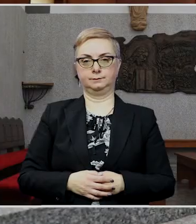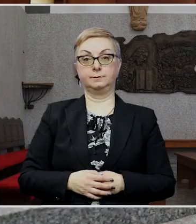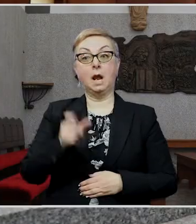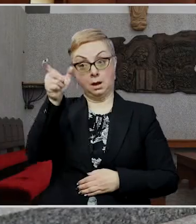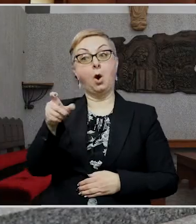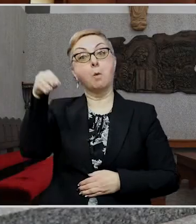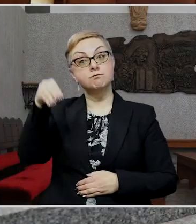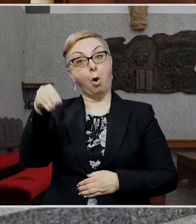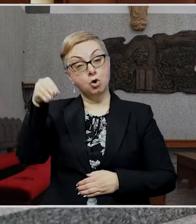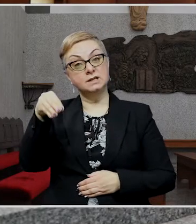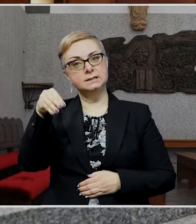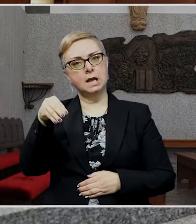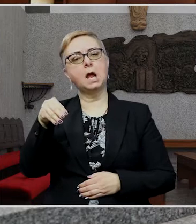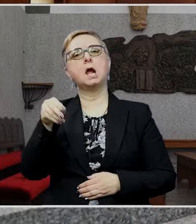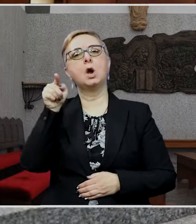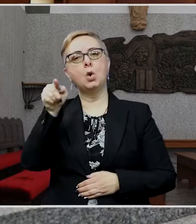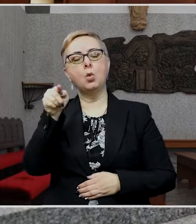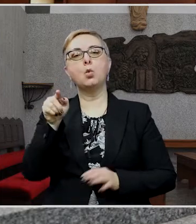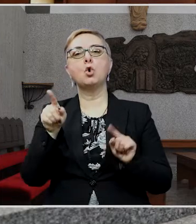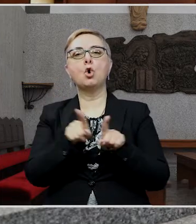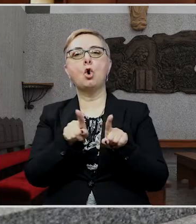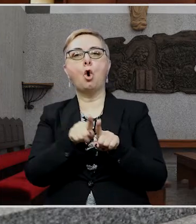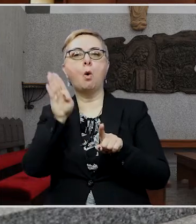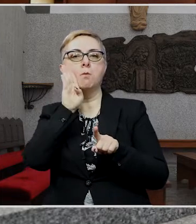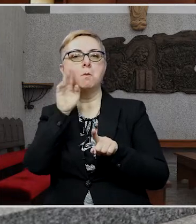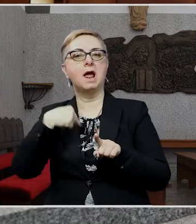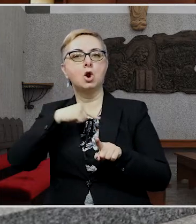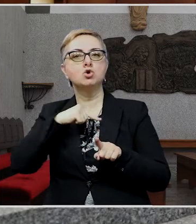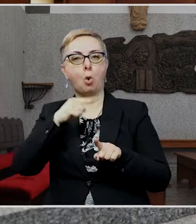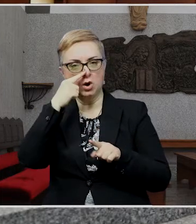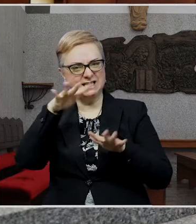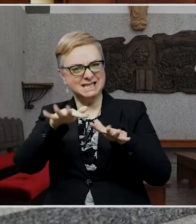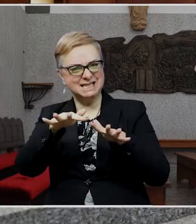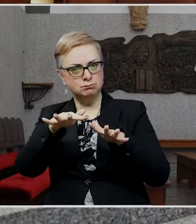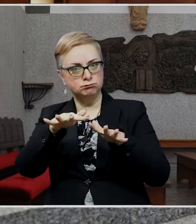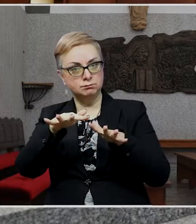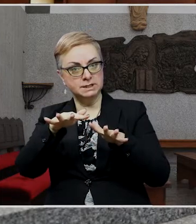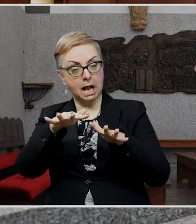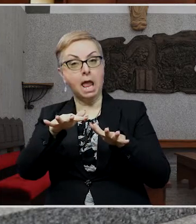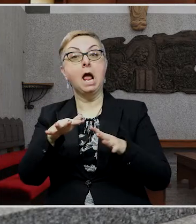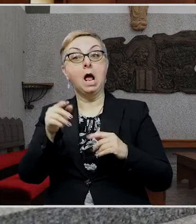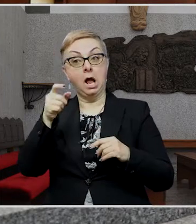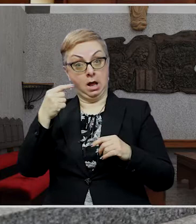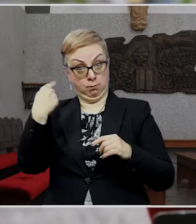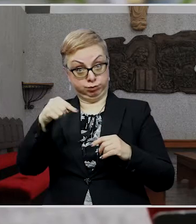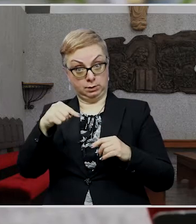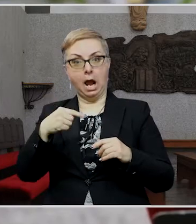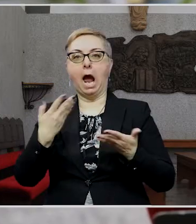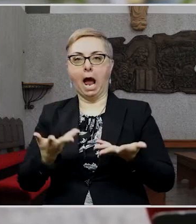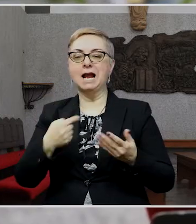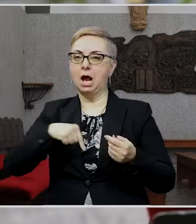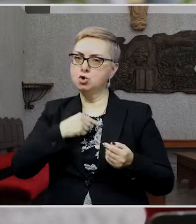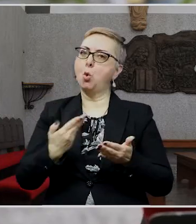mosè appare uomo come noi e anche questo succede a noi